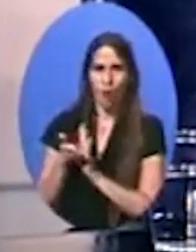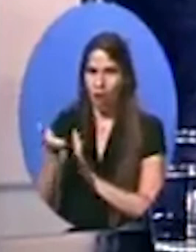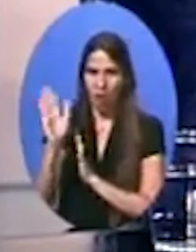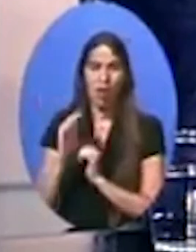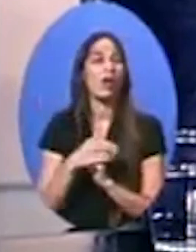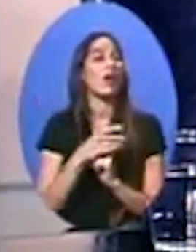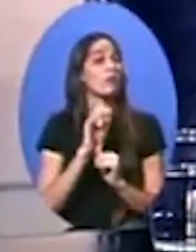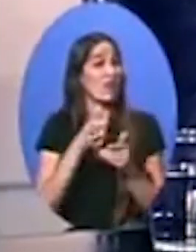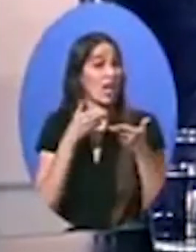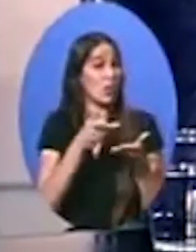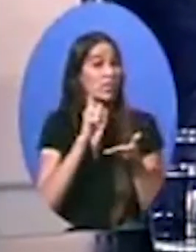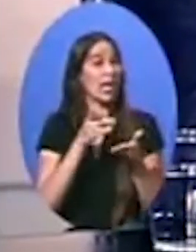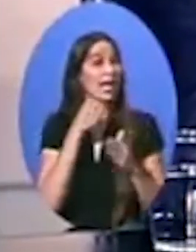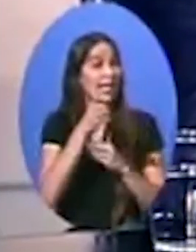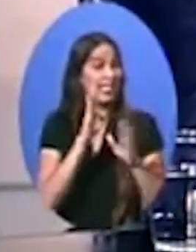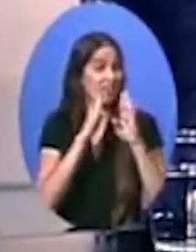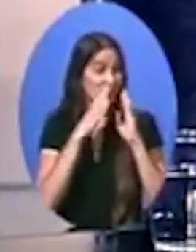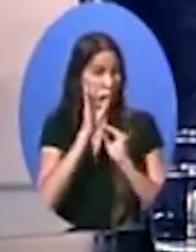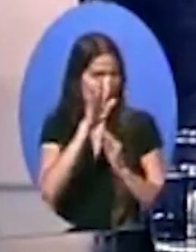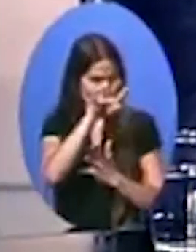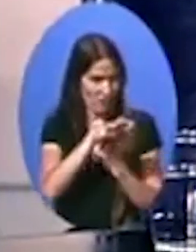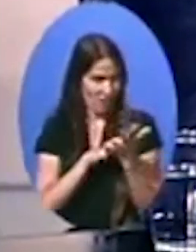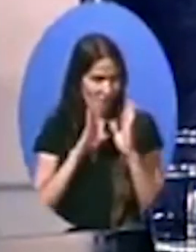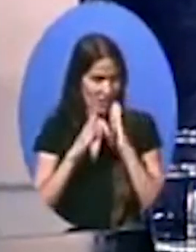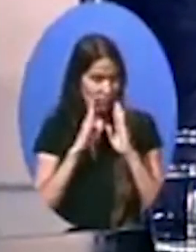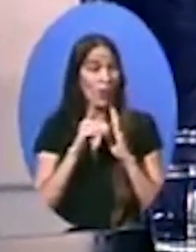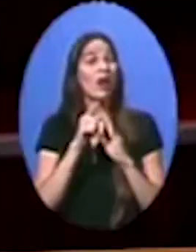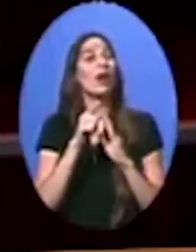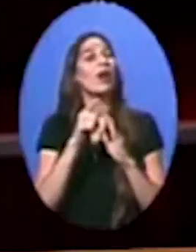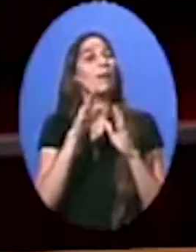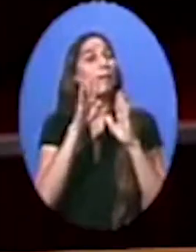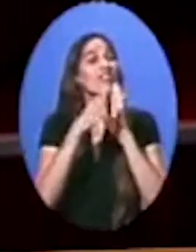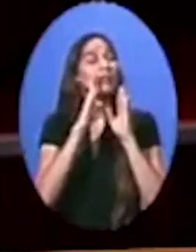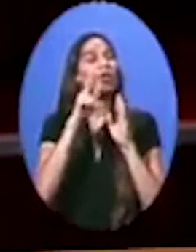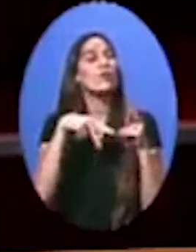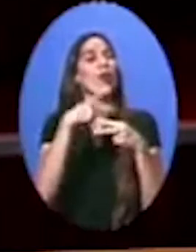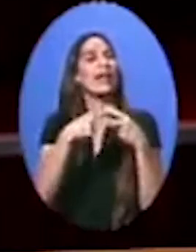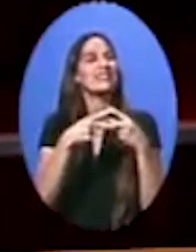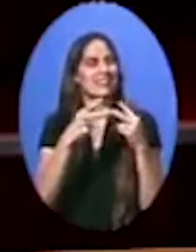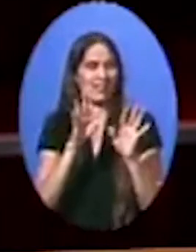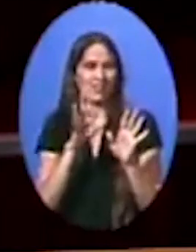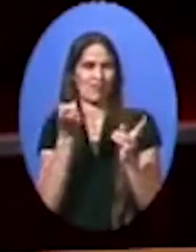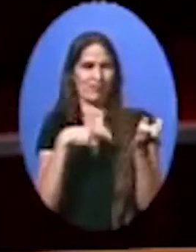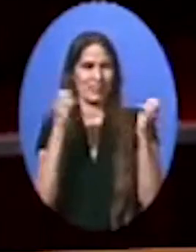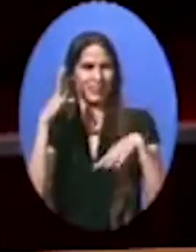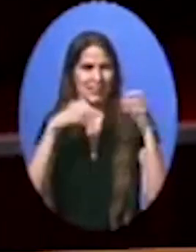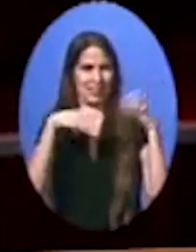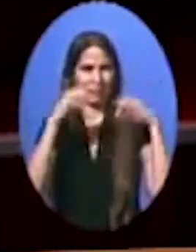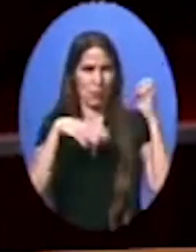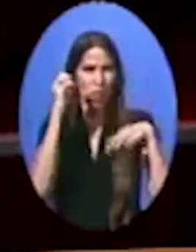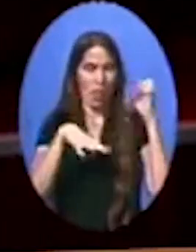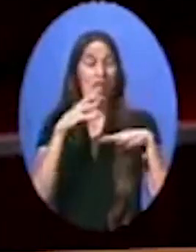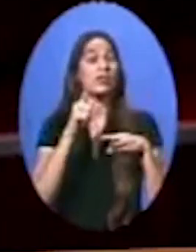אומר את זה, צריך להיכנס לדף הפייסבוק שלך, אורי, יש לך דף פייסבוק. נכון. בדף הפייסבוק יש פרויקט אדסטארט, ומי שחשוב לו באמת